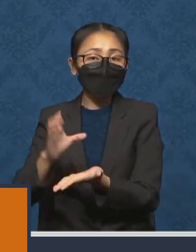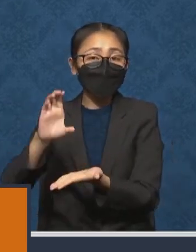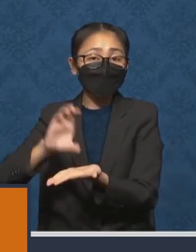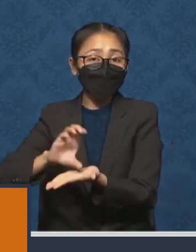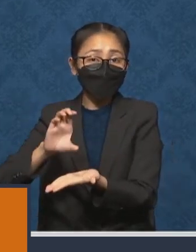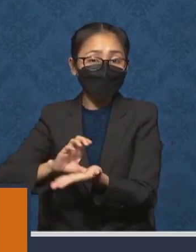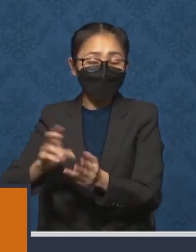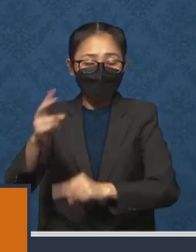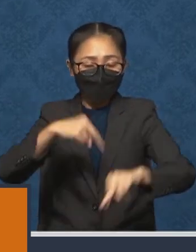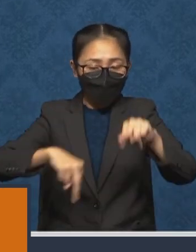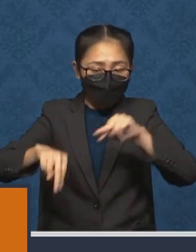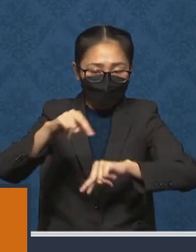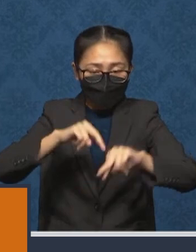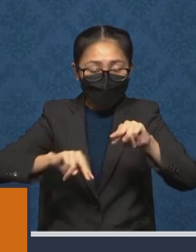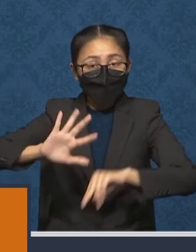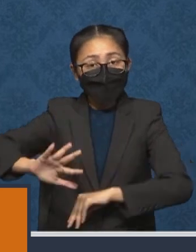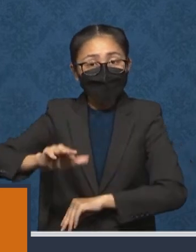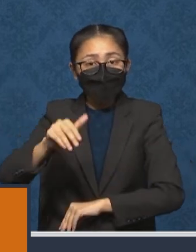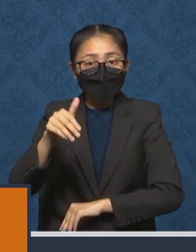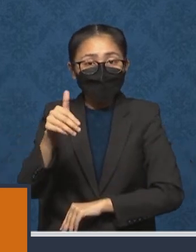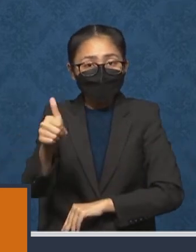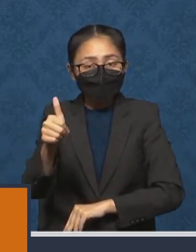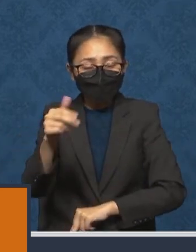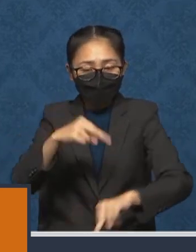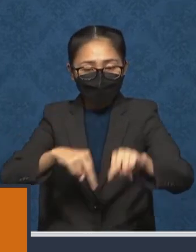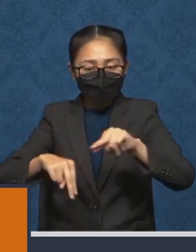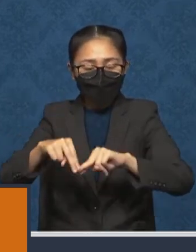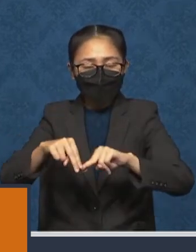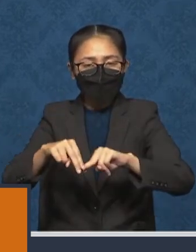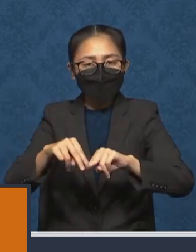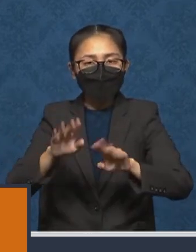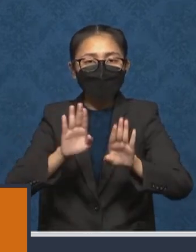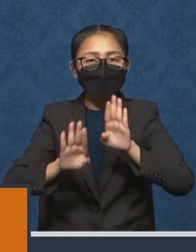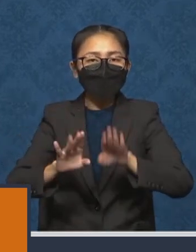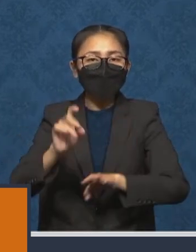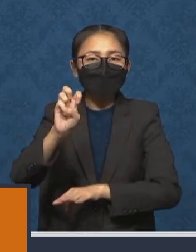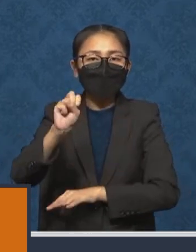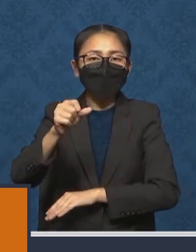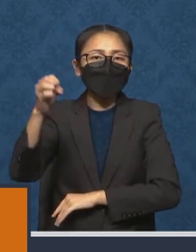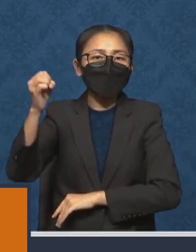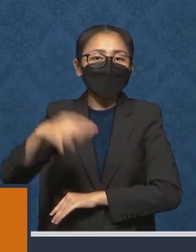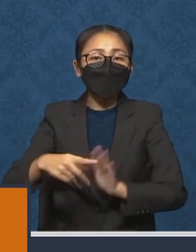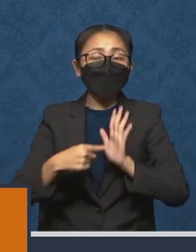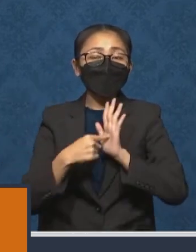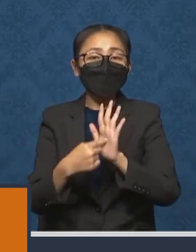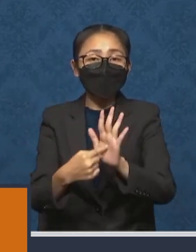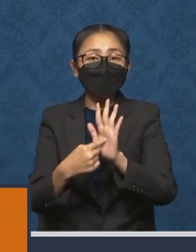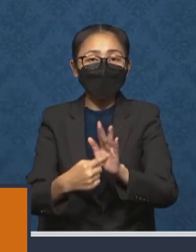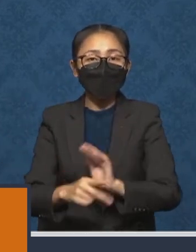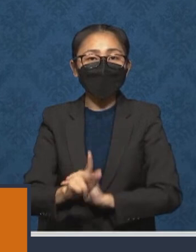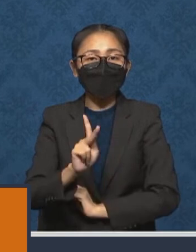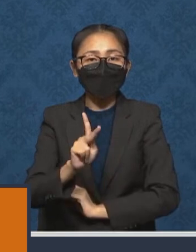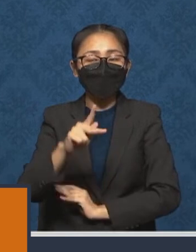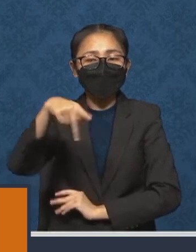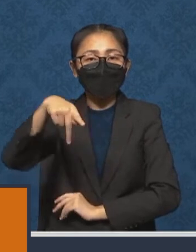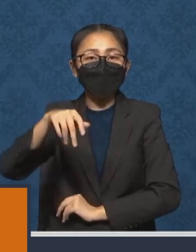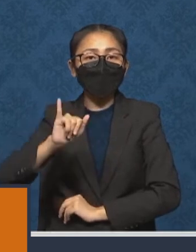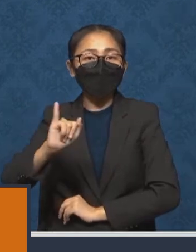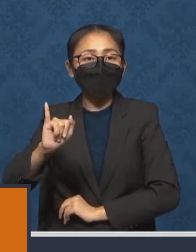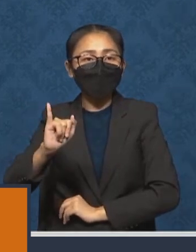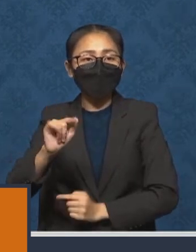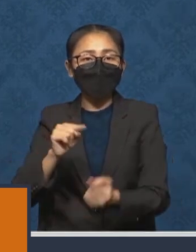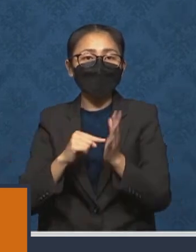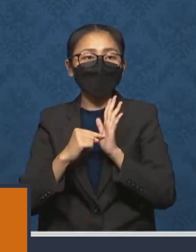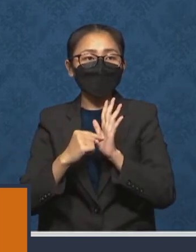ดูแลและแก้ไขฟื้นฟูผู้ต้องขังก็คงสอบตกอีกเช่นกันซึ่งผมขอยกตัวอย่างง่ายๆจาก KPI ของหน่วยงานนะครับในเรื่อง